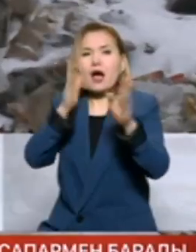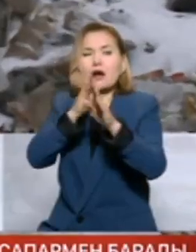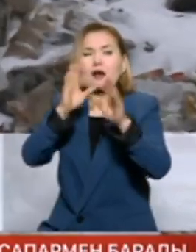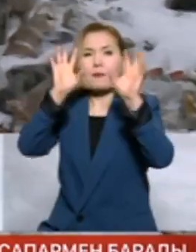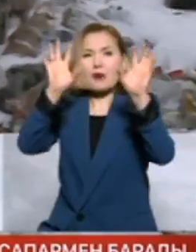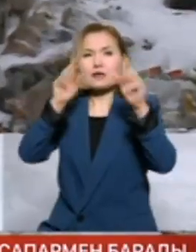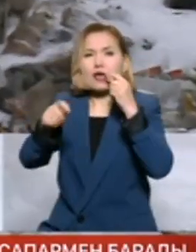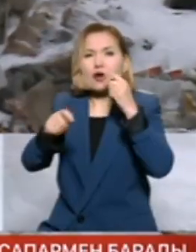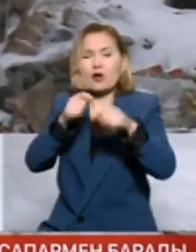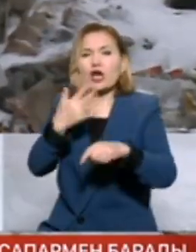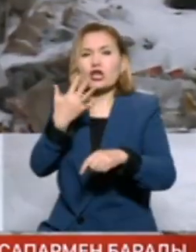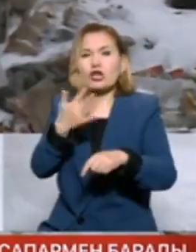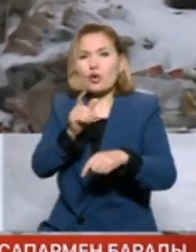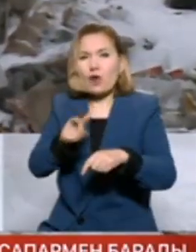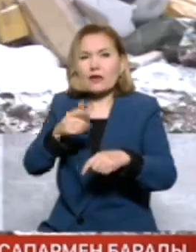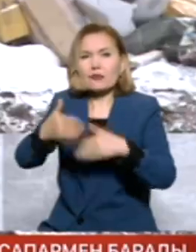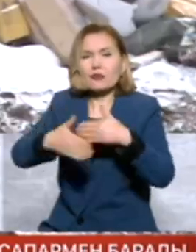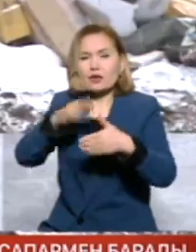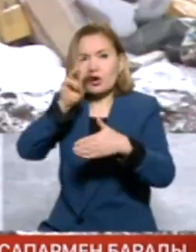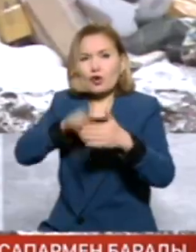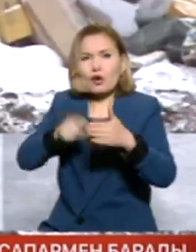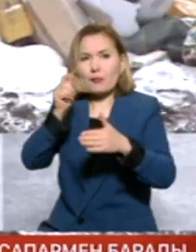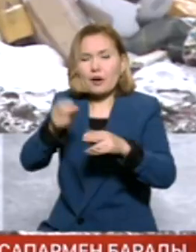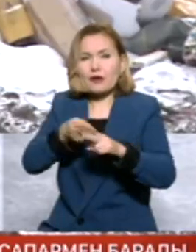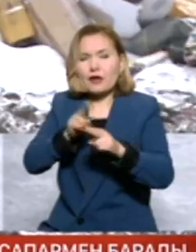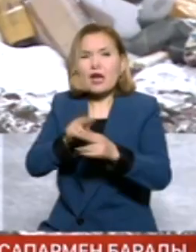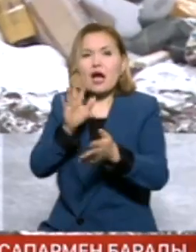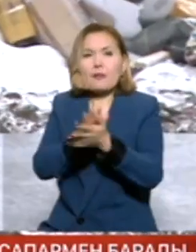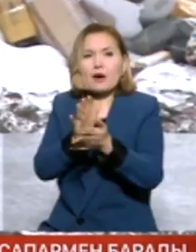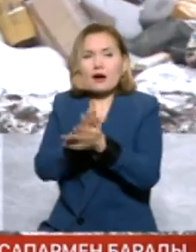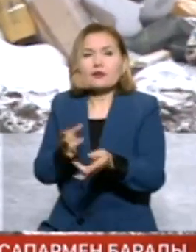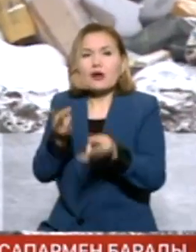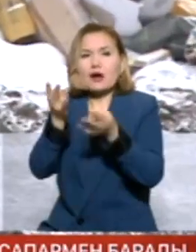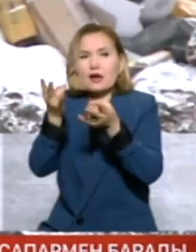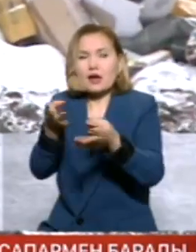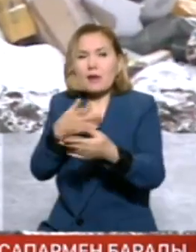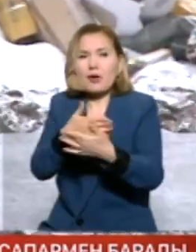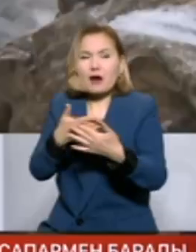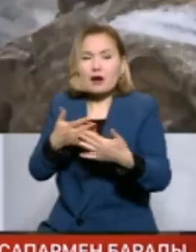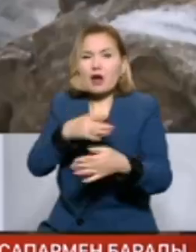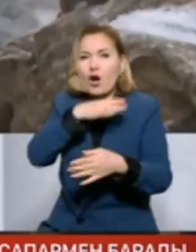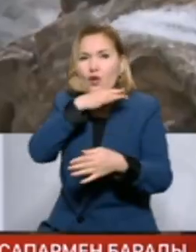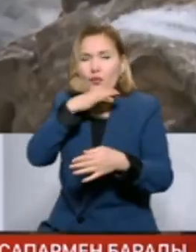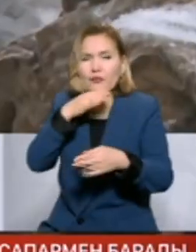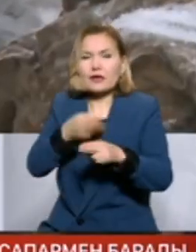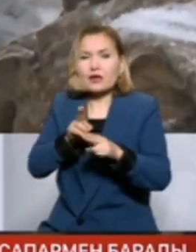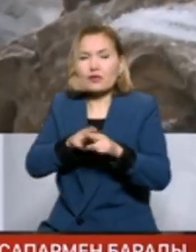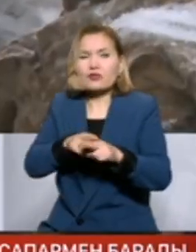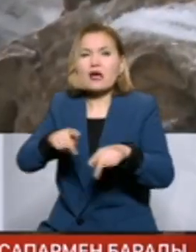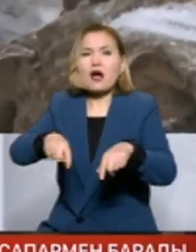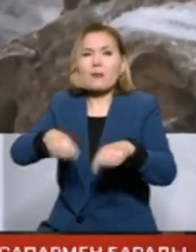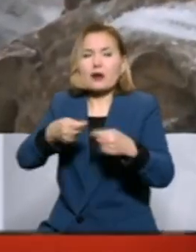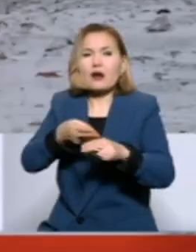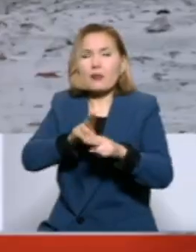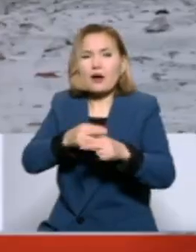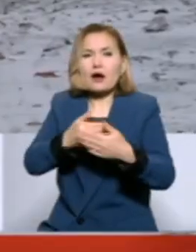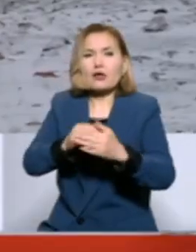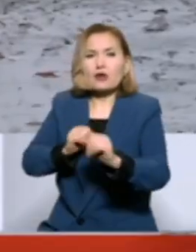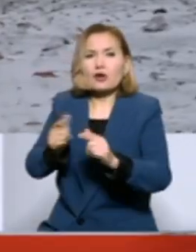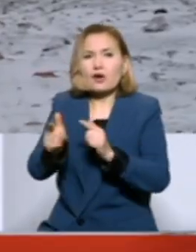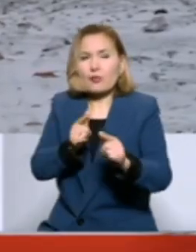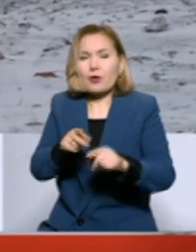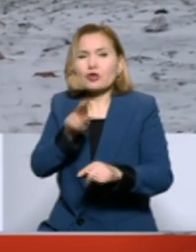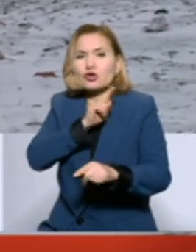астам адам әкімшілік жазаға тартылды. Рұқсатсыз полигондарға көбіне құрылыс қалдықтары төгілген. Мамандар профилактикалық шараларды